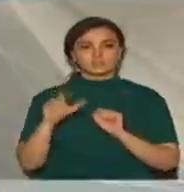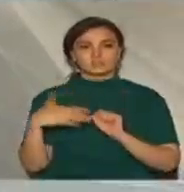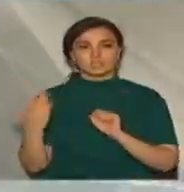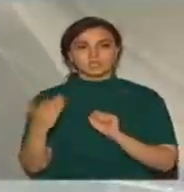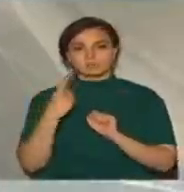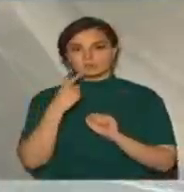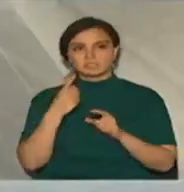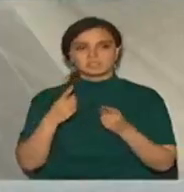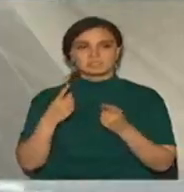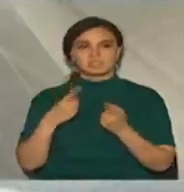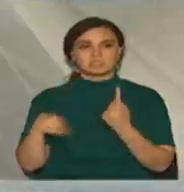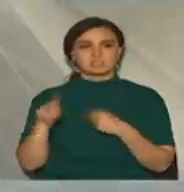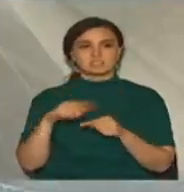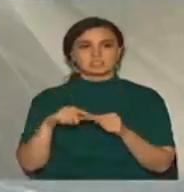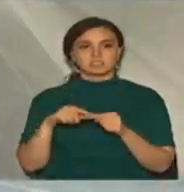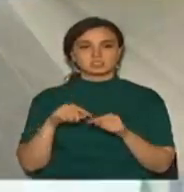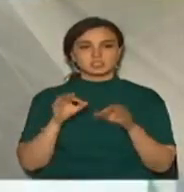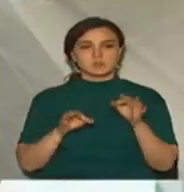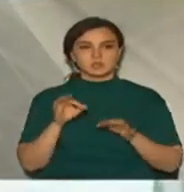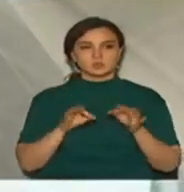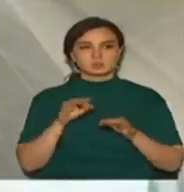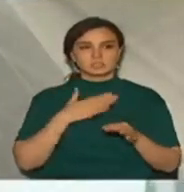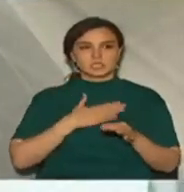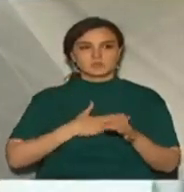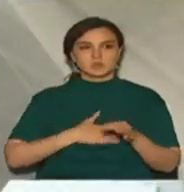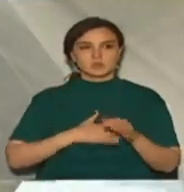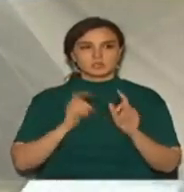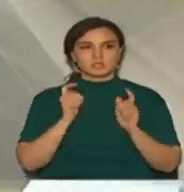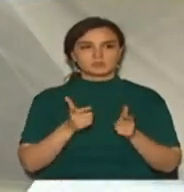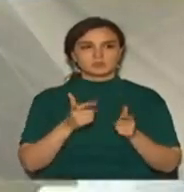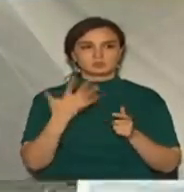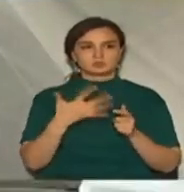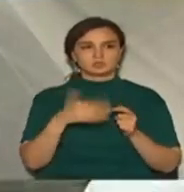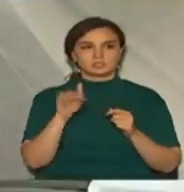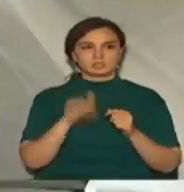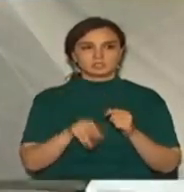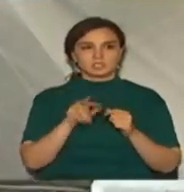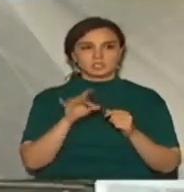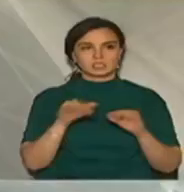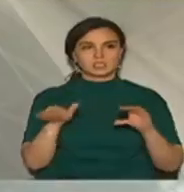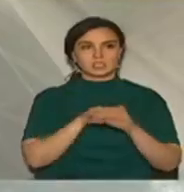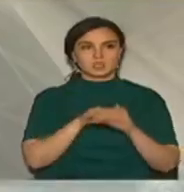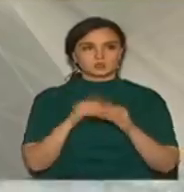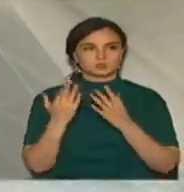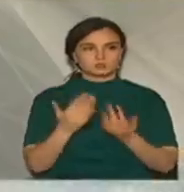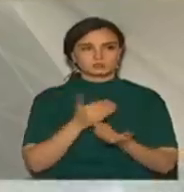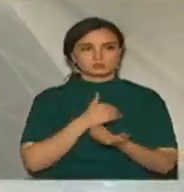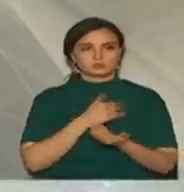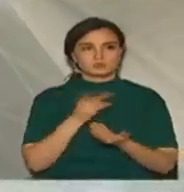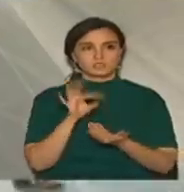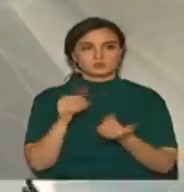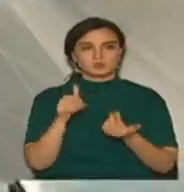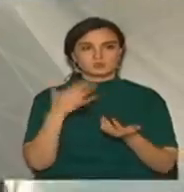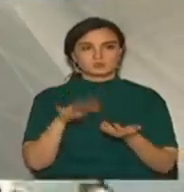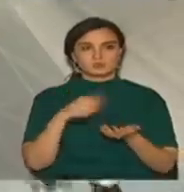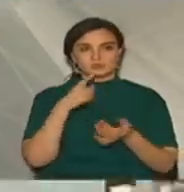რომ ისინი შუამდგომლობდნენ, რომ სასამართლოს დაეკმაყოფილებინა 50000 ლარიანი გირაოს შუამდგომლობა, თუმცა როგორც უკვე